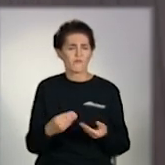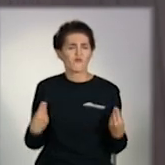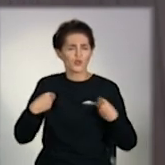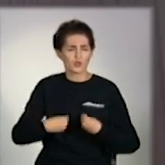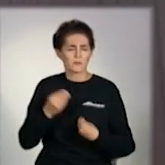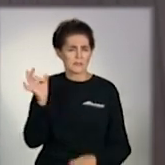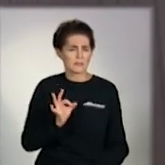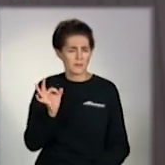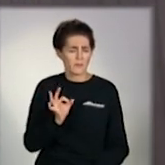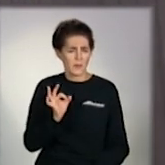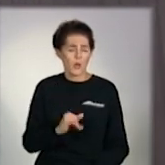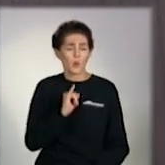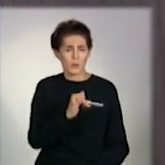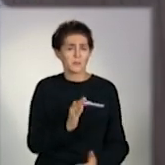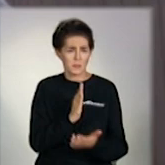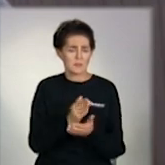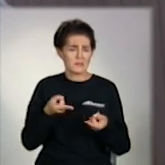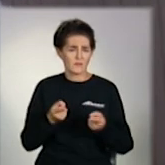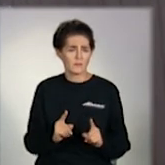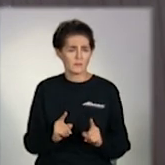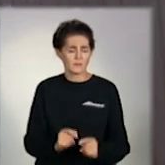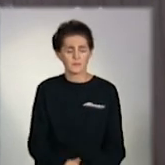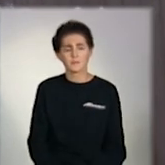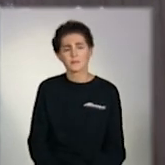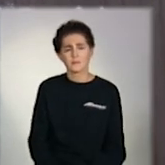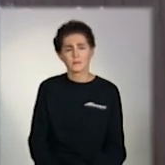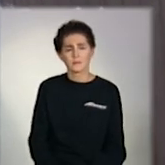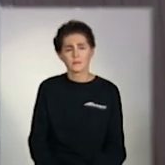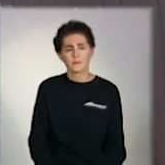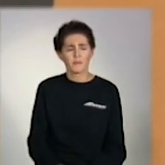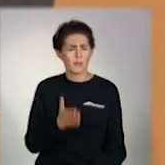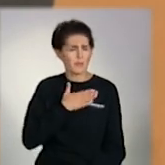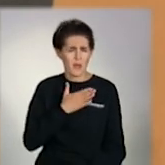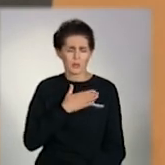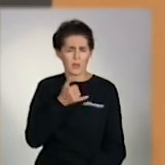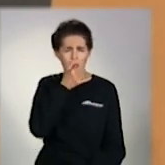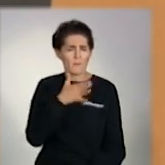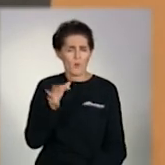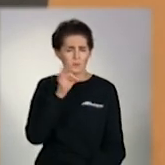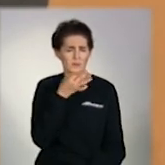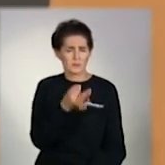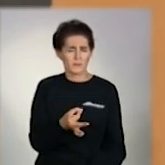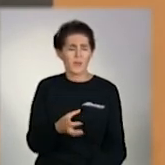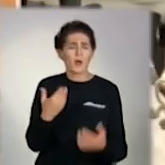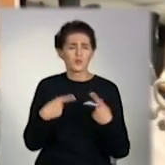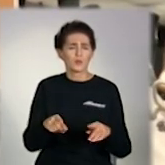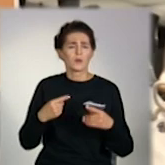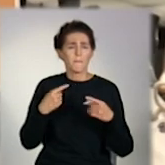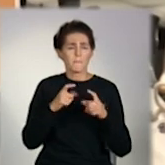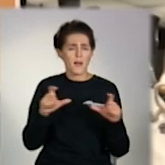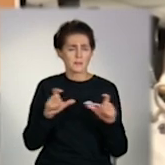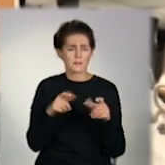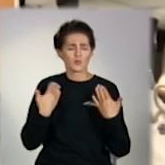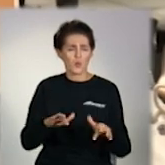со скидкою. У них дійсно є скидка. А за наші не скажу. У деяких магазинах вже підготувалися до дня